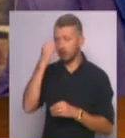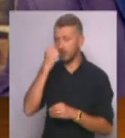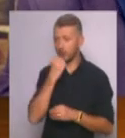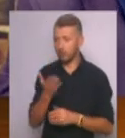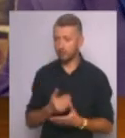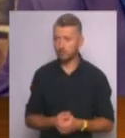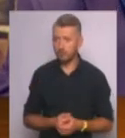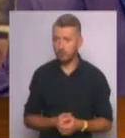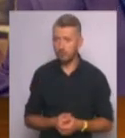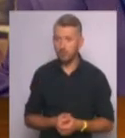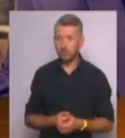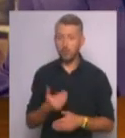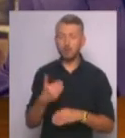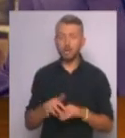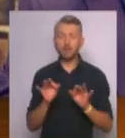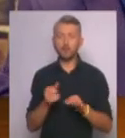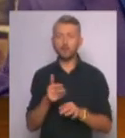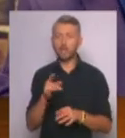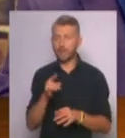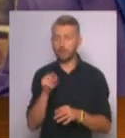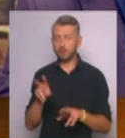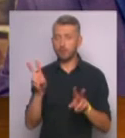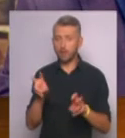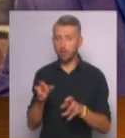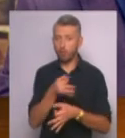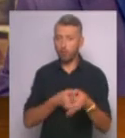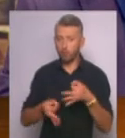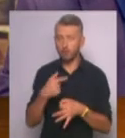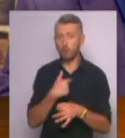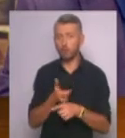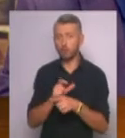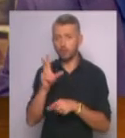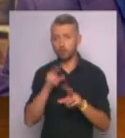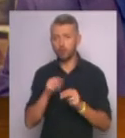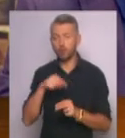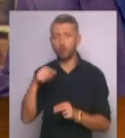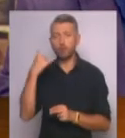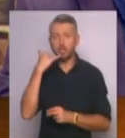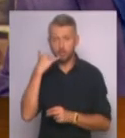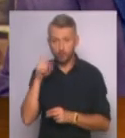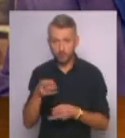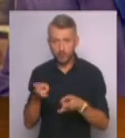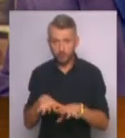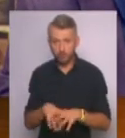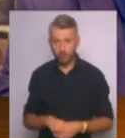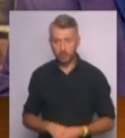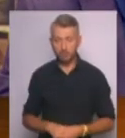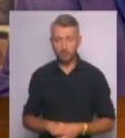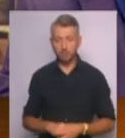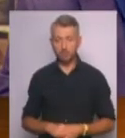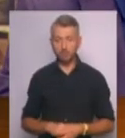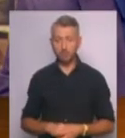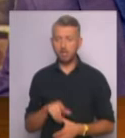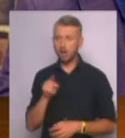дякуємо. Вже, звичайно, сьогодні декілька разів цю тему обговорили. Я дуже сподіваюся, що номер телефону ви залишили. А